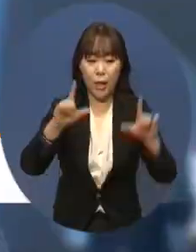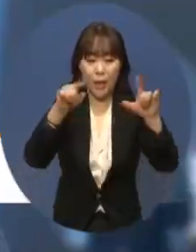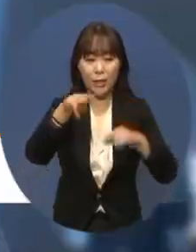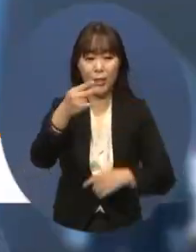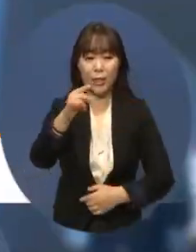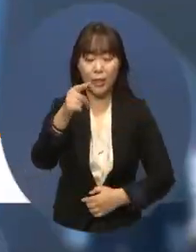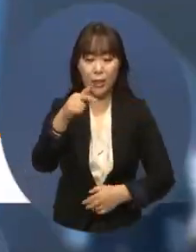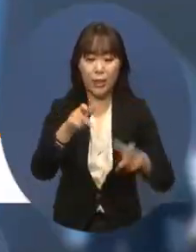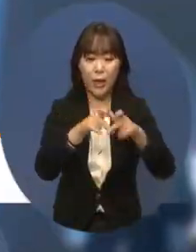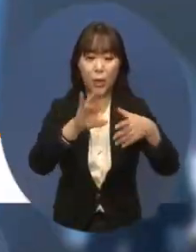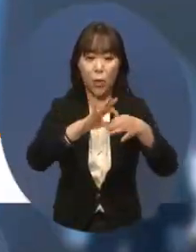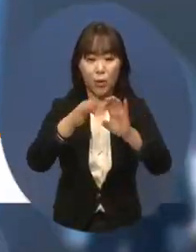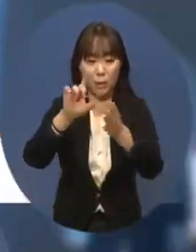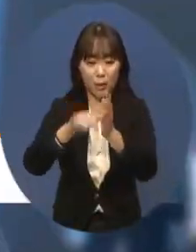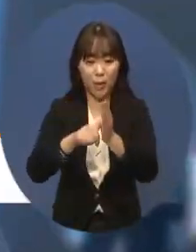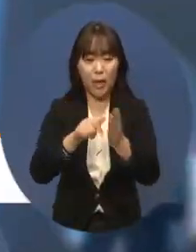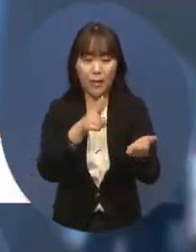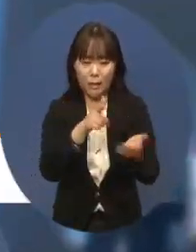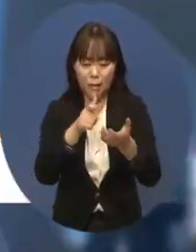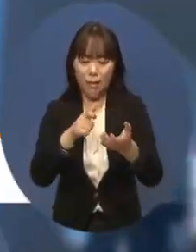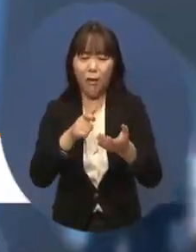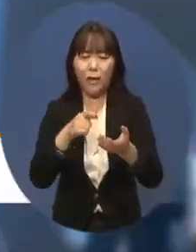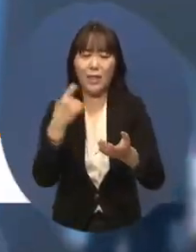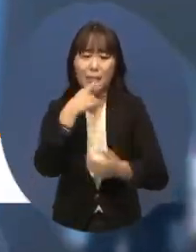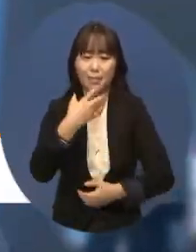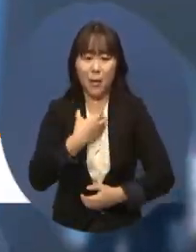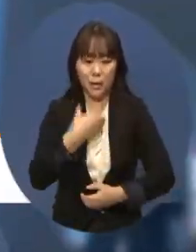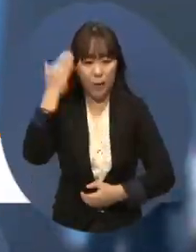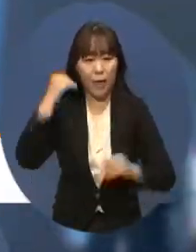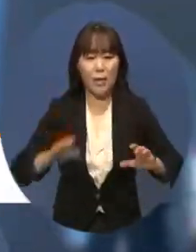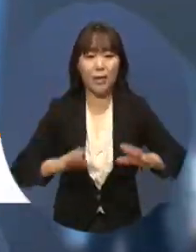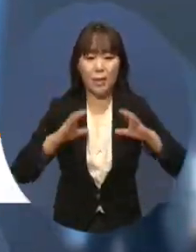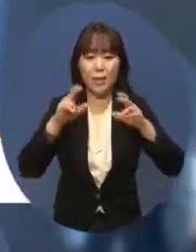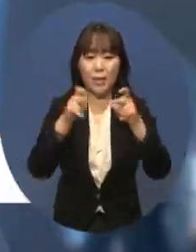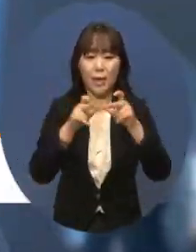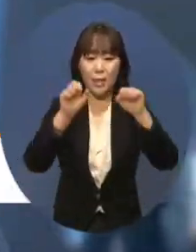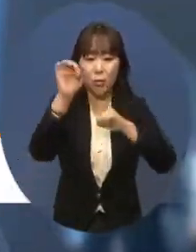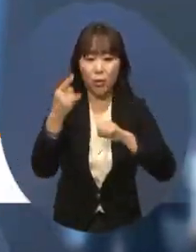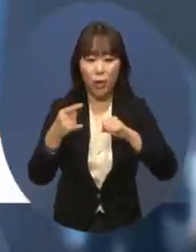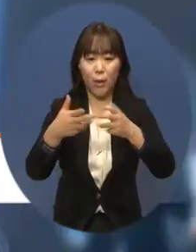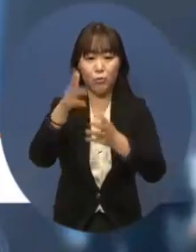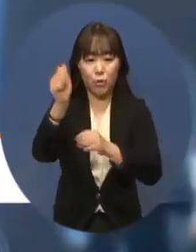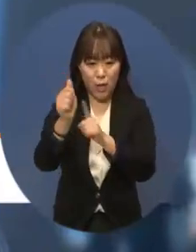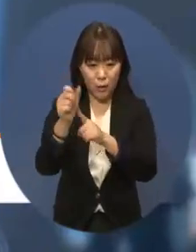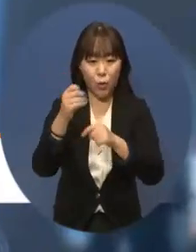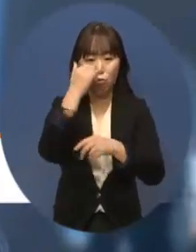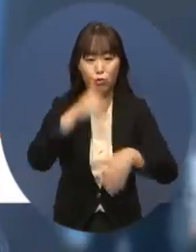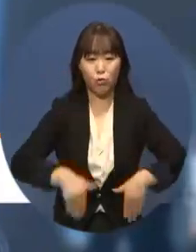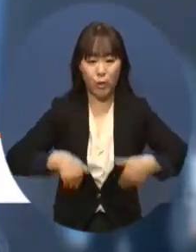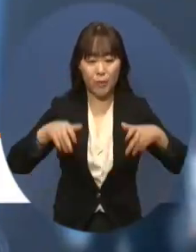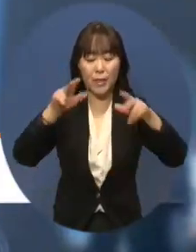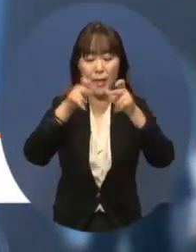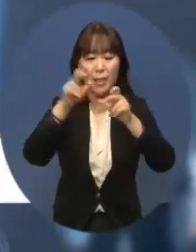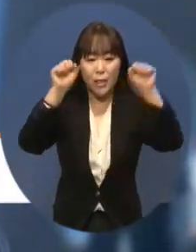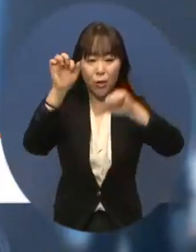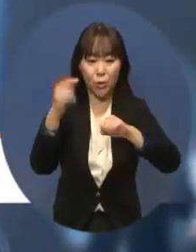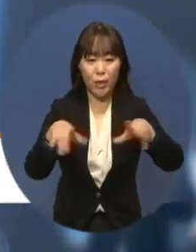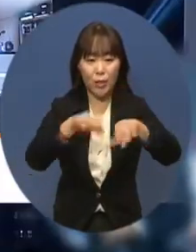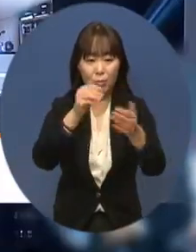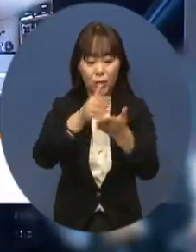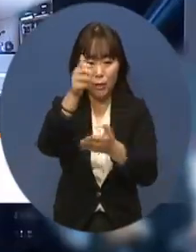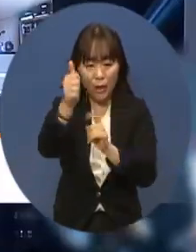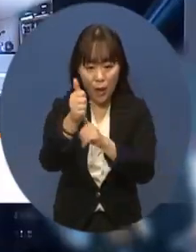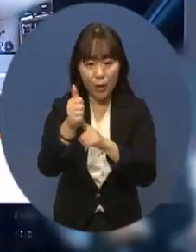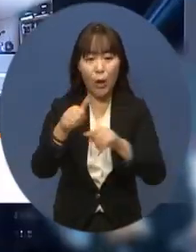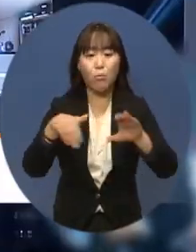패럴림픽 대회에 사격 금메달 리스트로 대한장애인체육회 부장을 거쳐 충청남도 장애인 체육회 사무처장